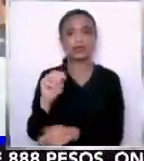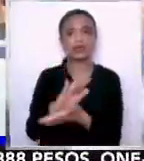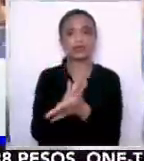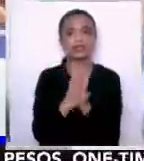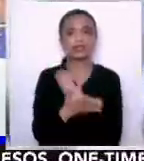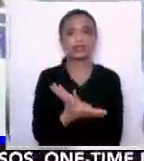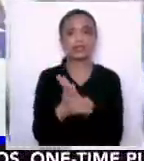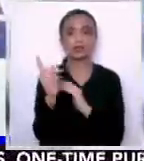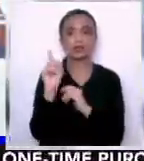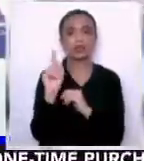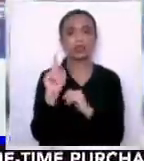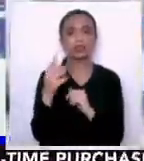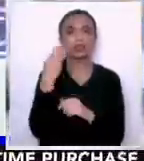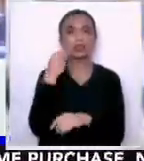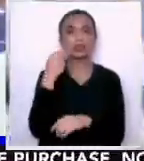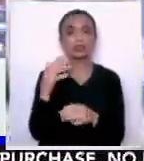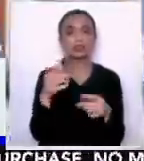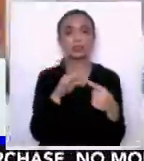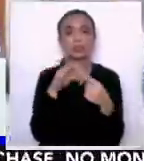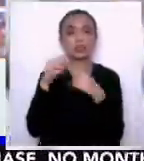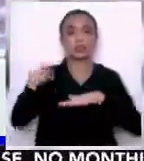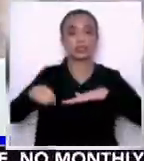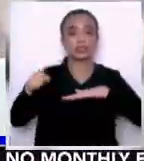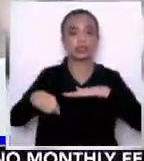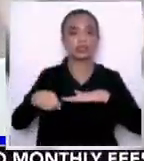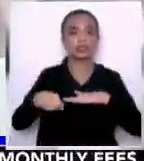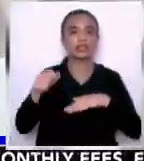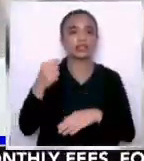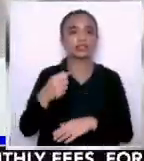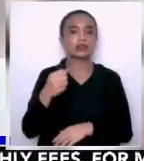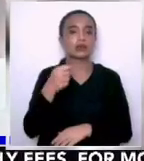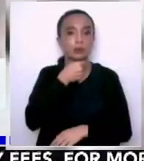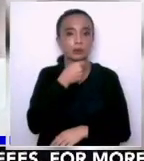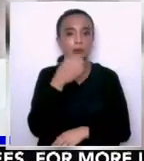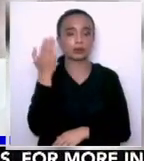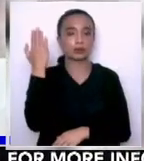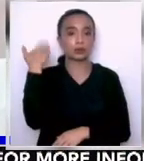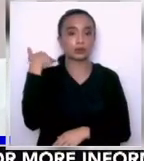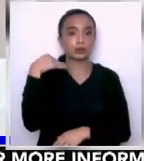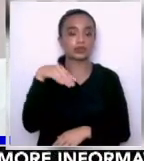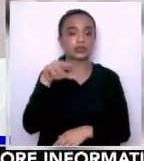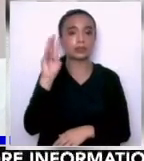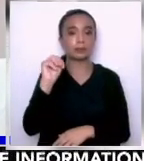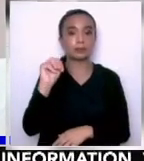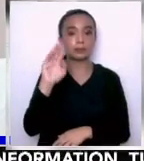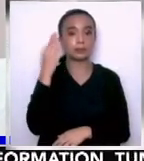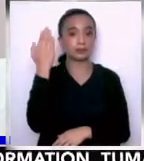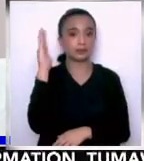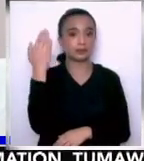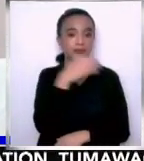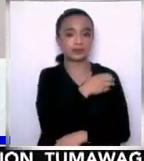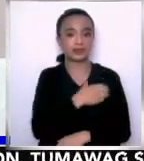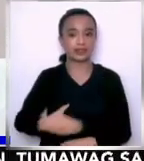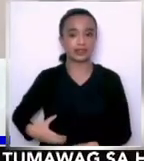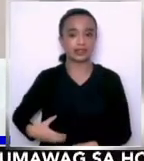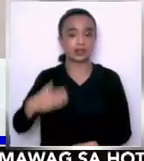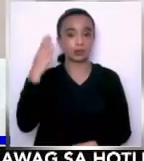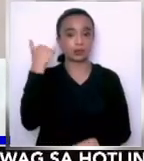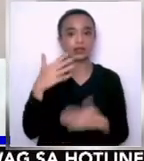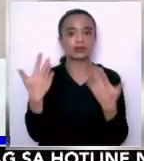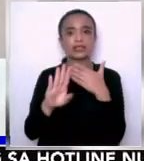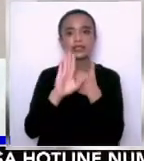Miss Philippines USA sa San Diego, California. Ito ang first gig ni Tom matapos bumalik sa Arizona nitong